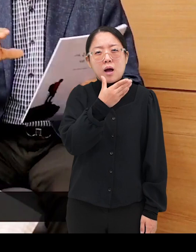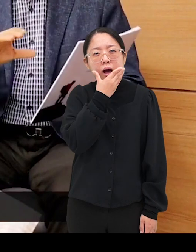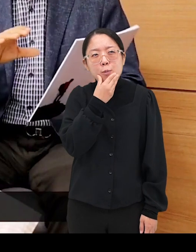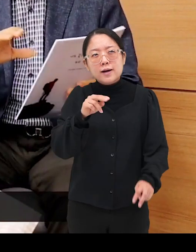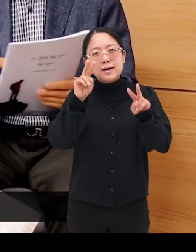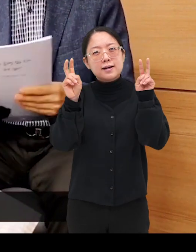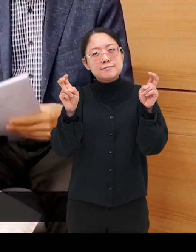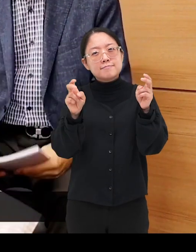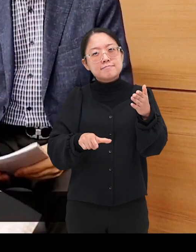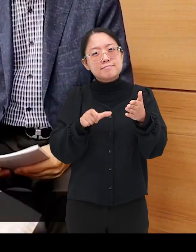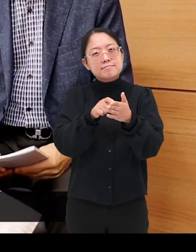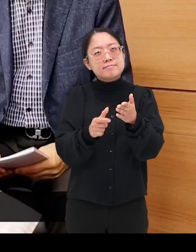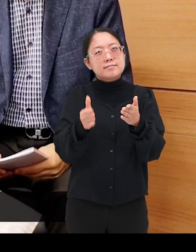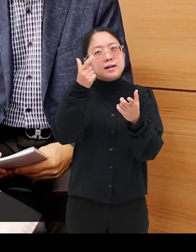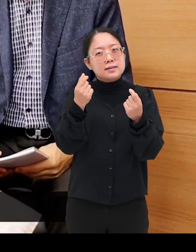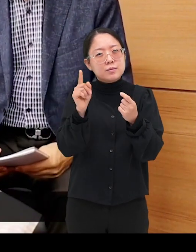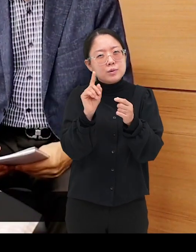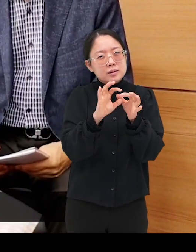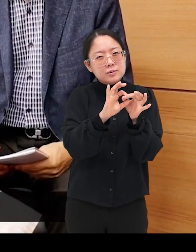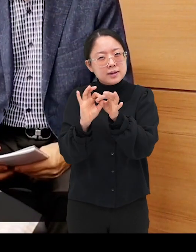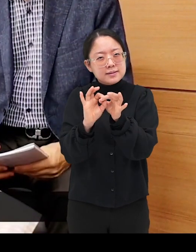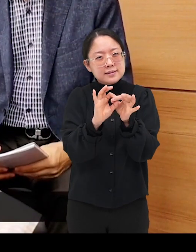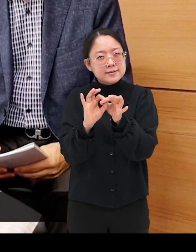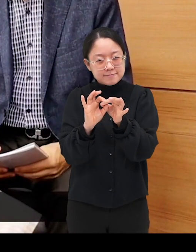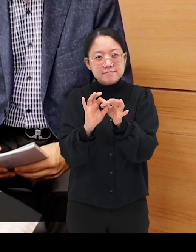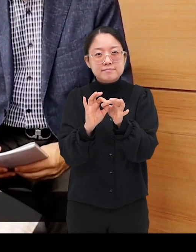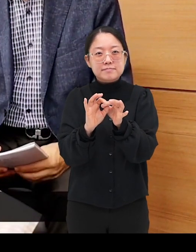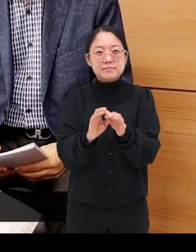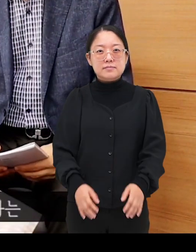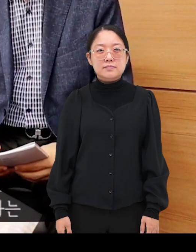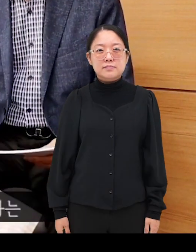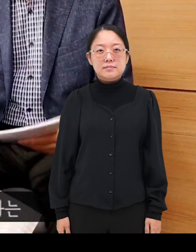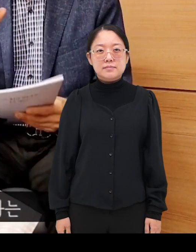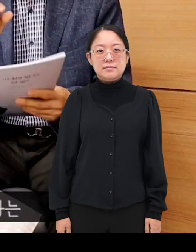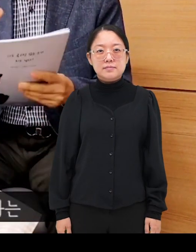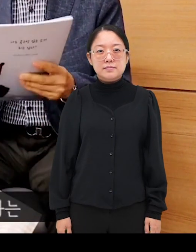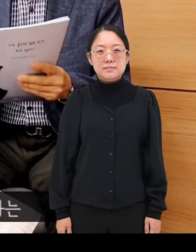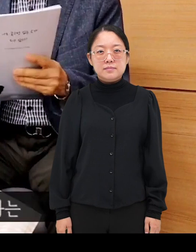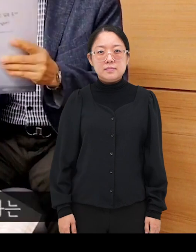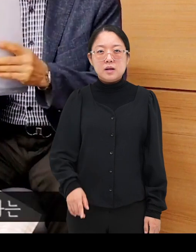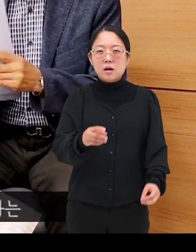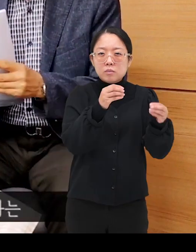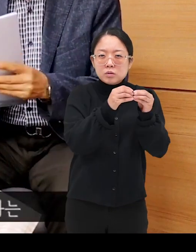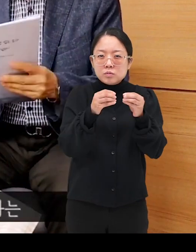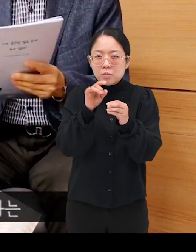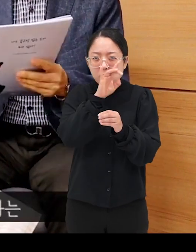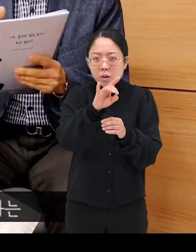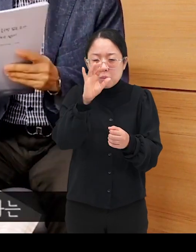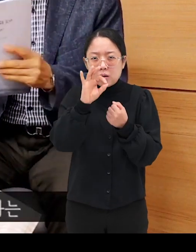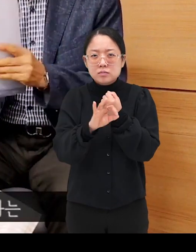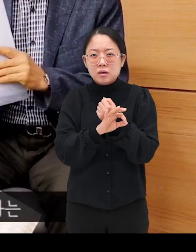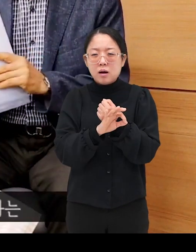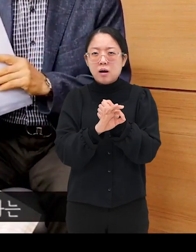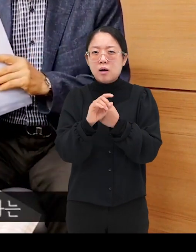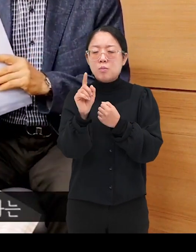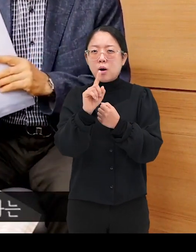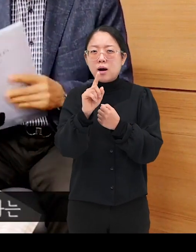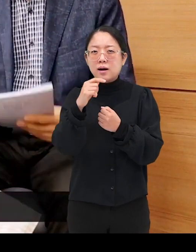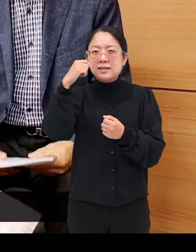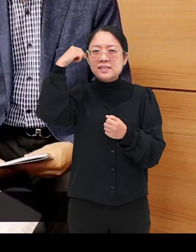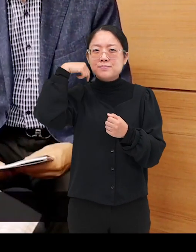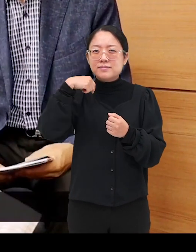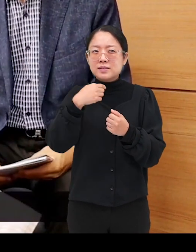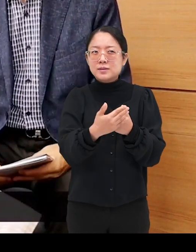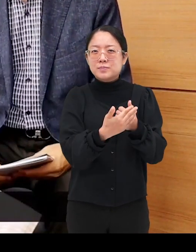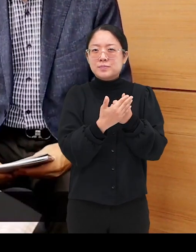주제를 맞춰서 쭉 일관성 있게 이렇게 모든 어느 문장을 봐도 다 하나로 향해야 된다는